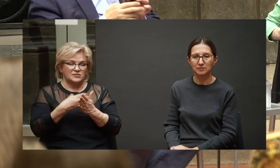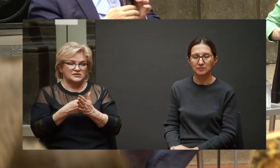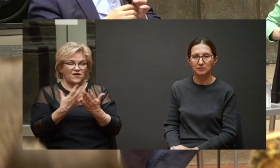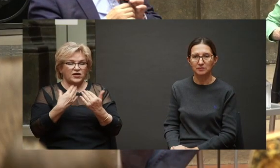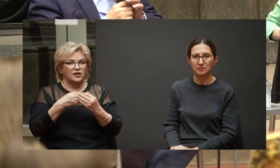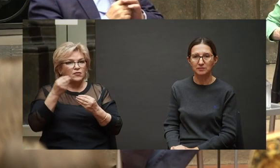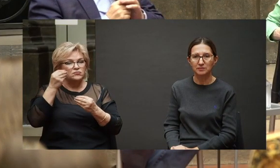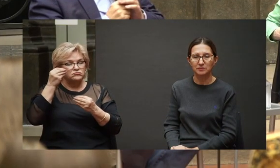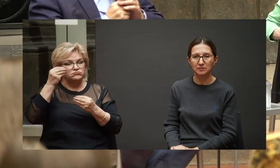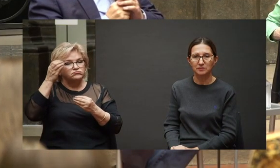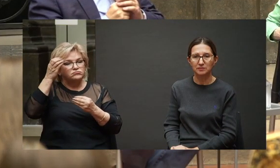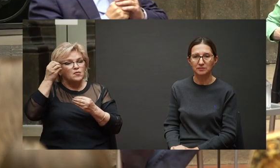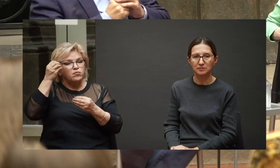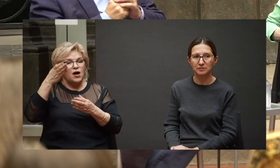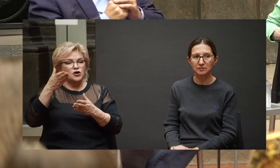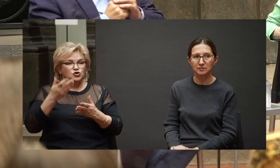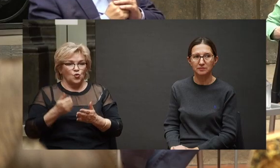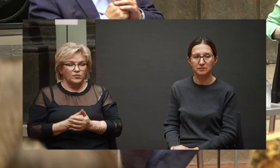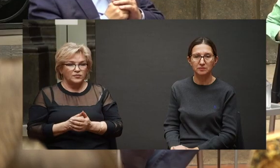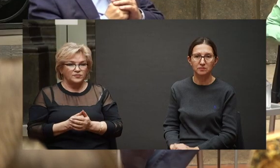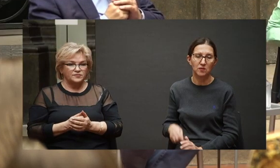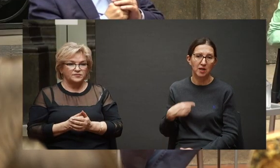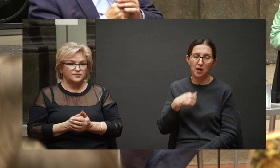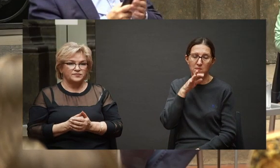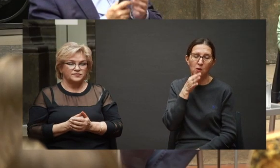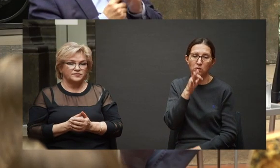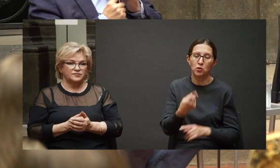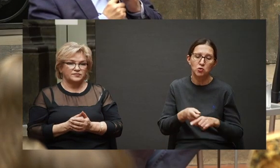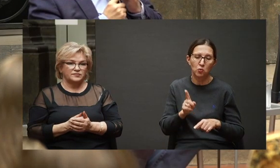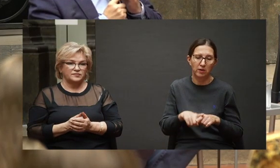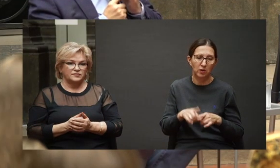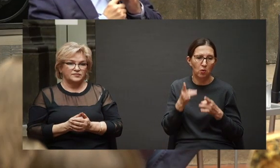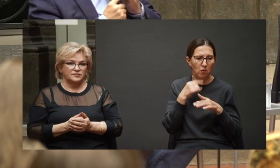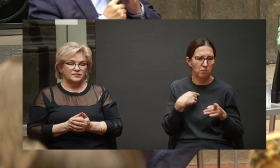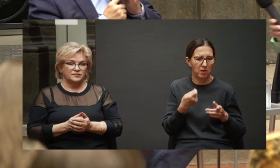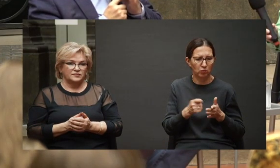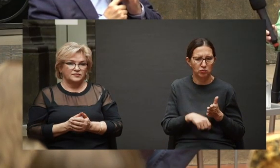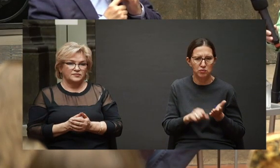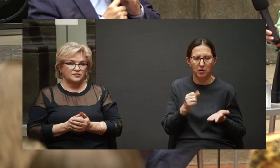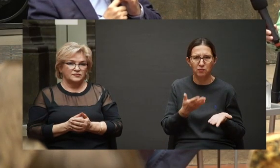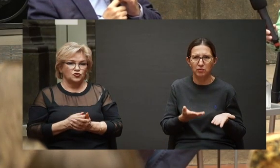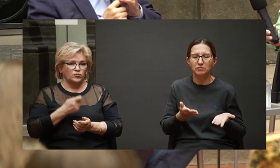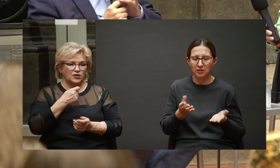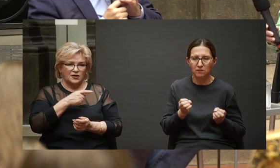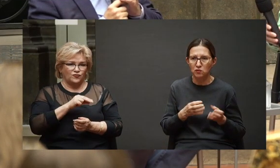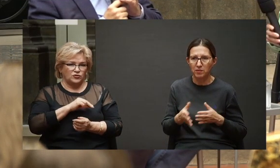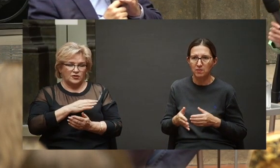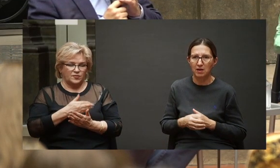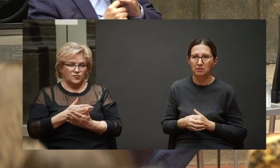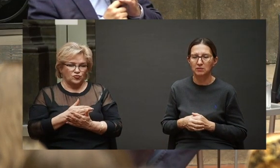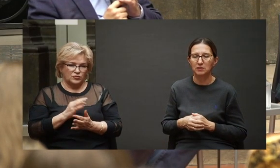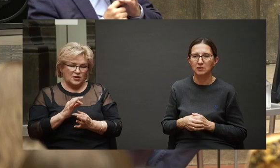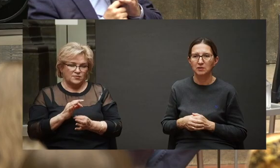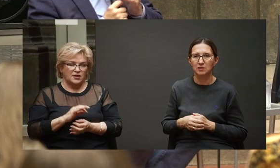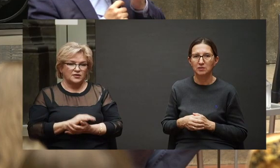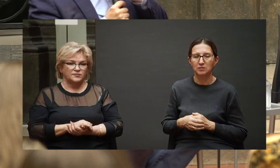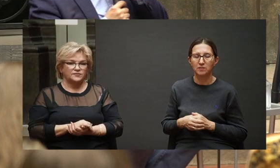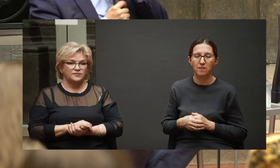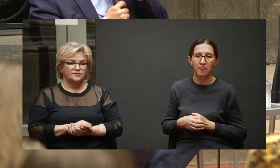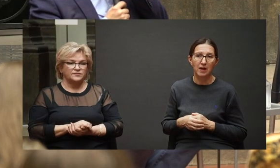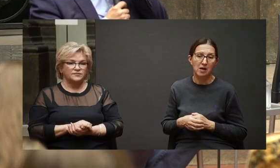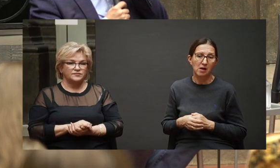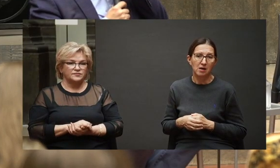багажом. А вот я бы не сказал, что это культурный багаж. У меня отключился микрофон, по-моему. Нет, все нормально. Тут